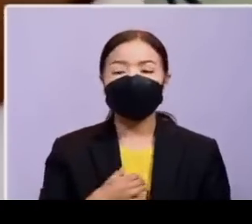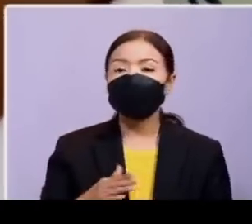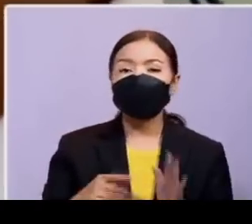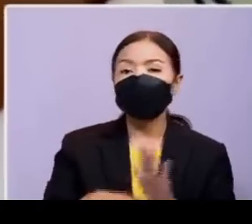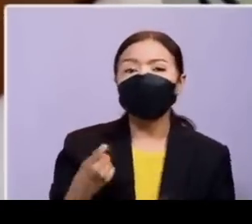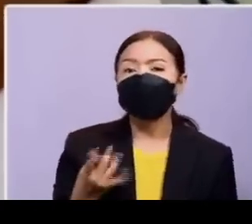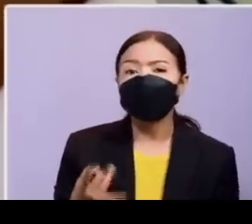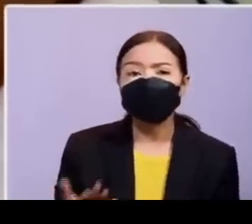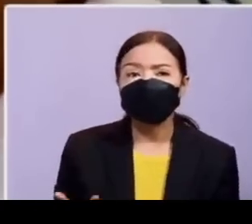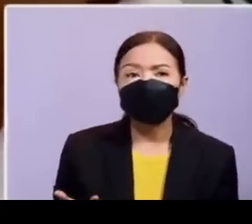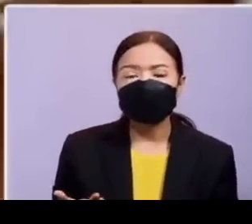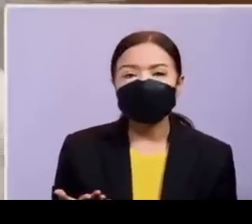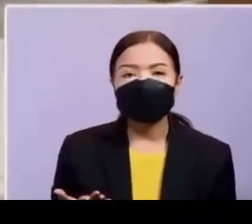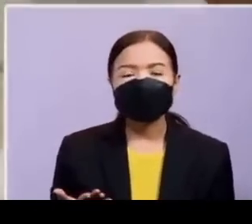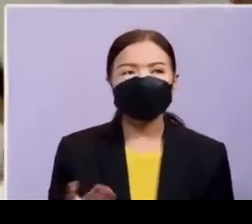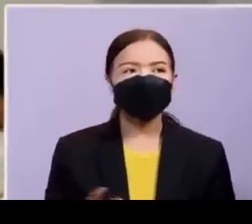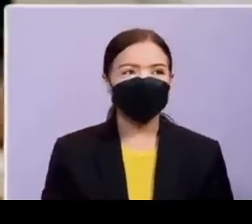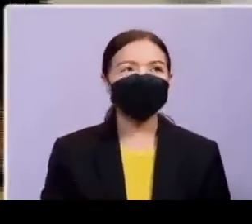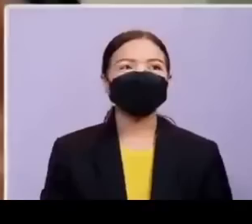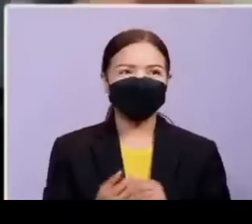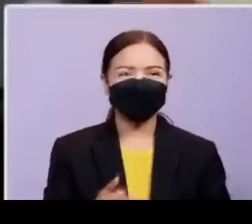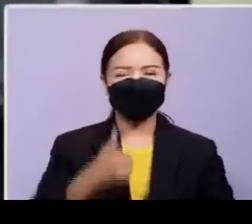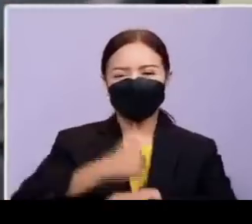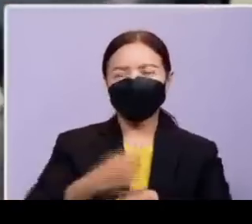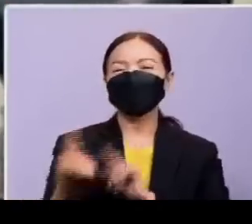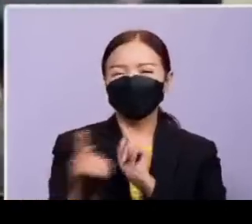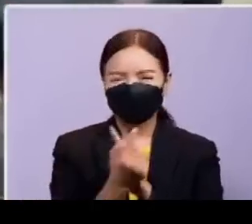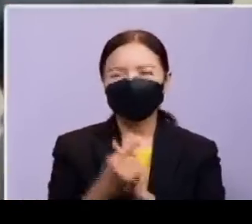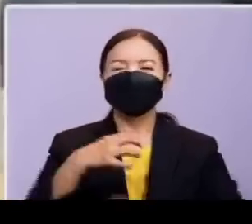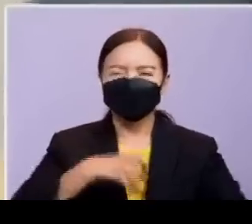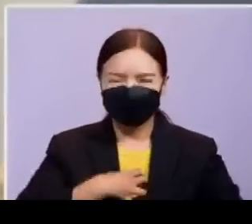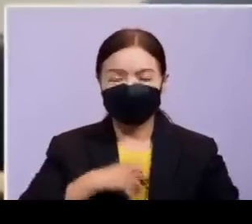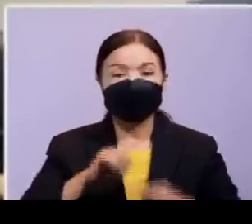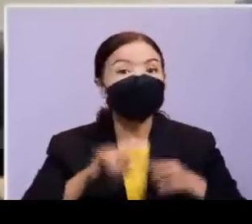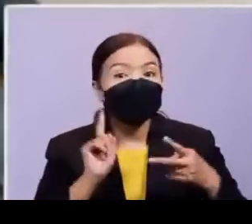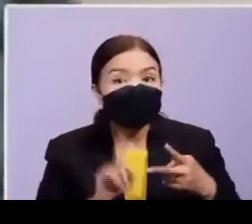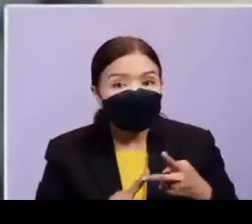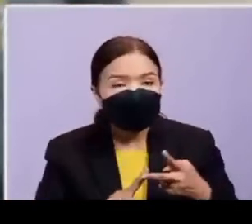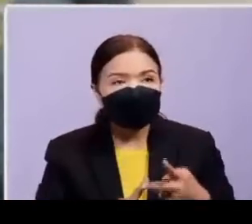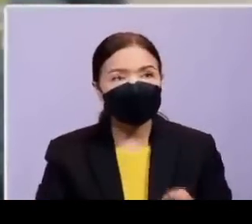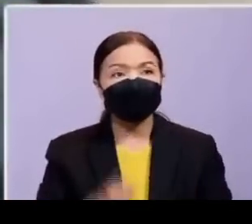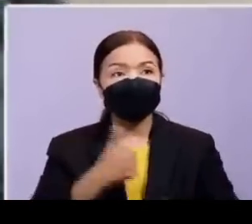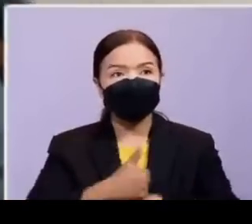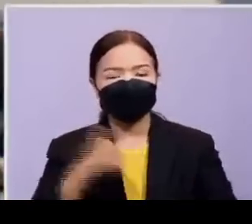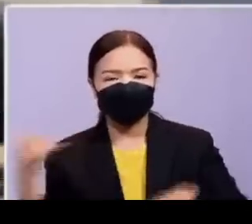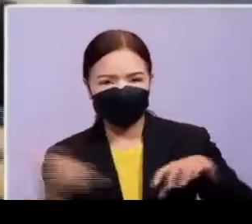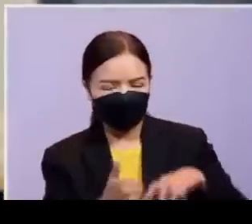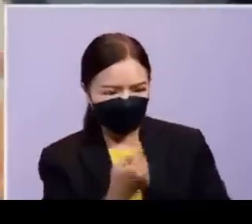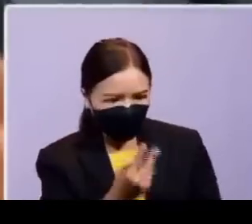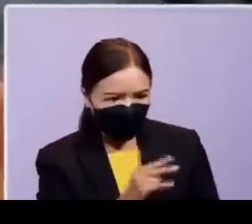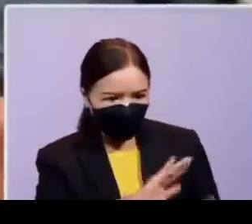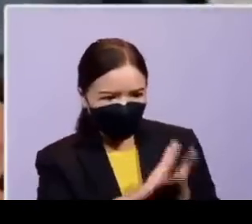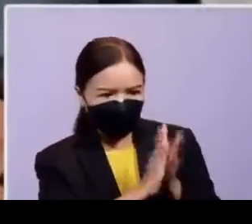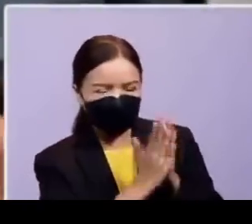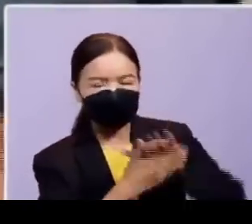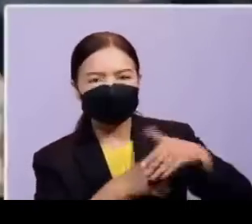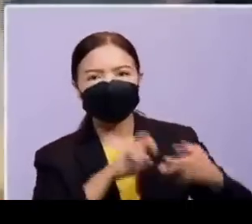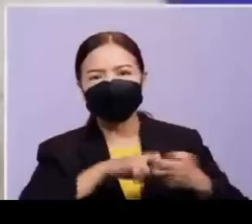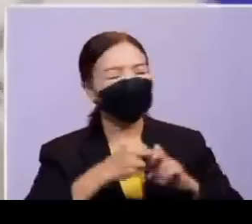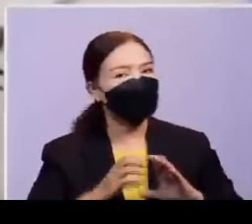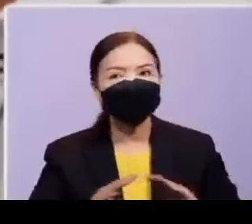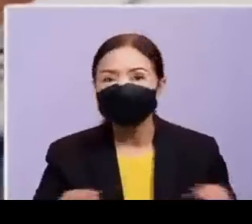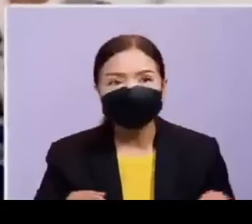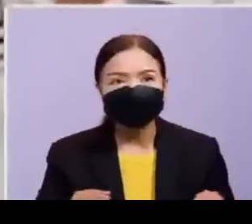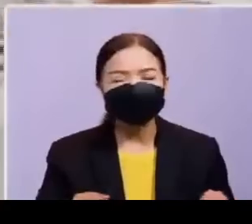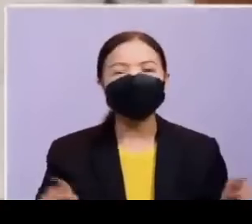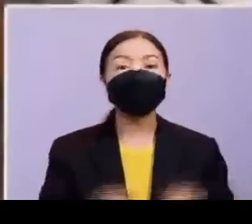คืออ่ะไอ้ส่วนหนึ่งอยากเจอผู้ว่าตัวเป็นๆก็ส่วนหนึ่งแต่ว่าพอเข้าไปปั๊บมันเกิดการเปลี่ยนแปลงทันที ปัญหามันหาย อย่างเมื่อ